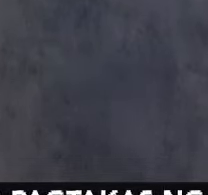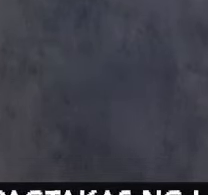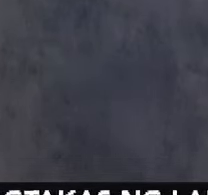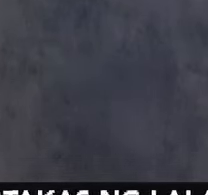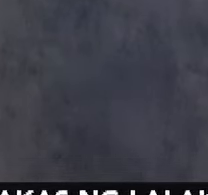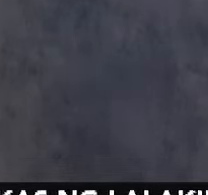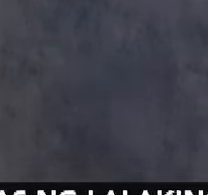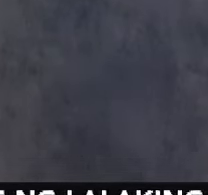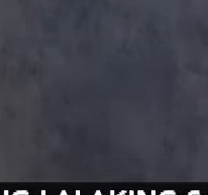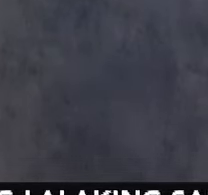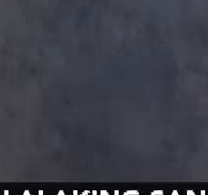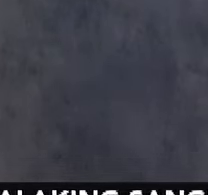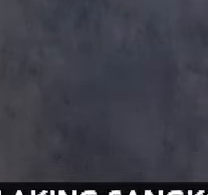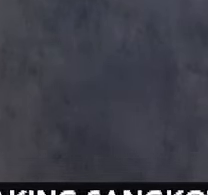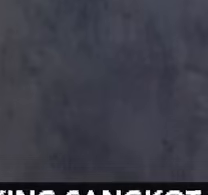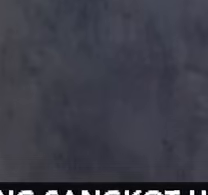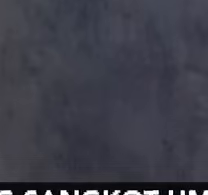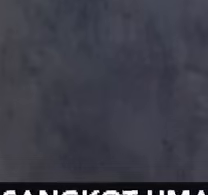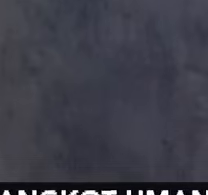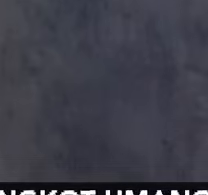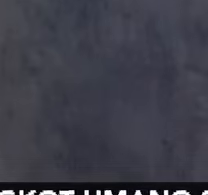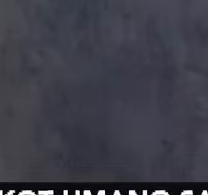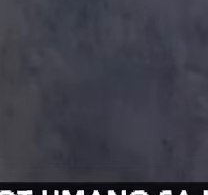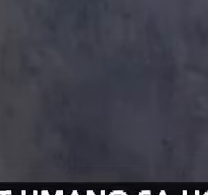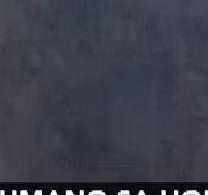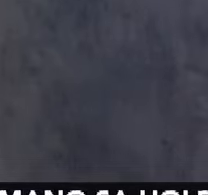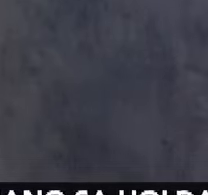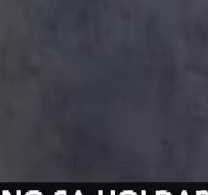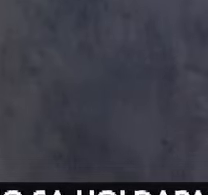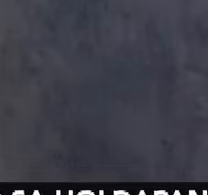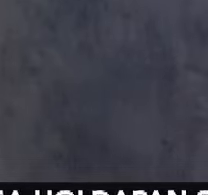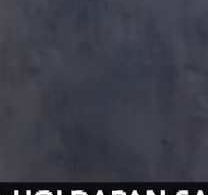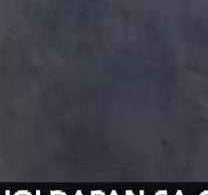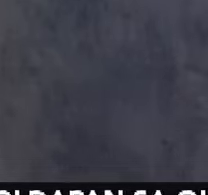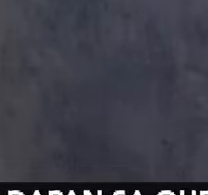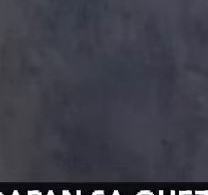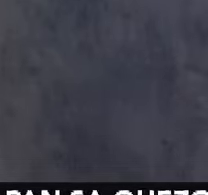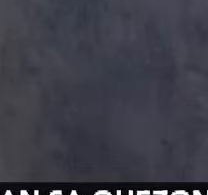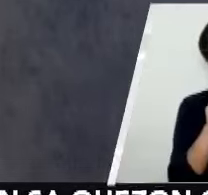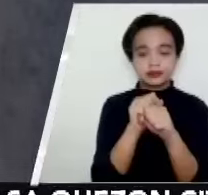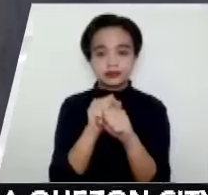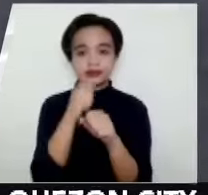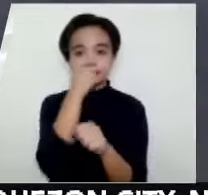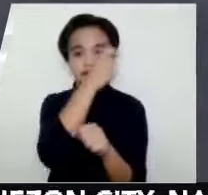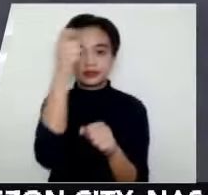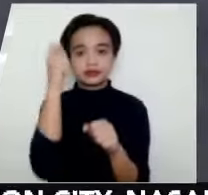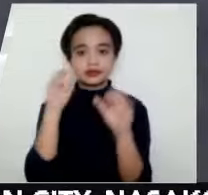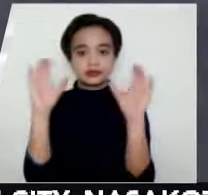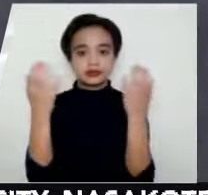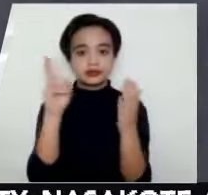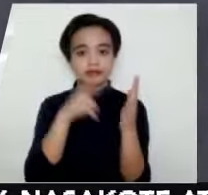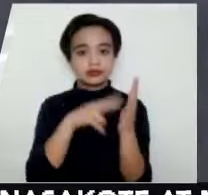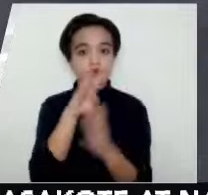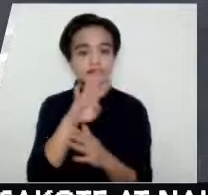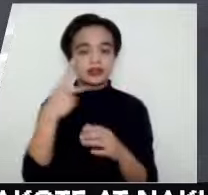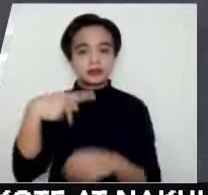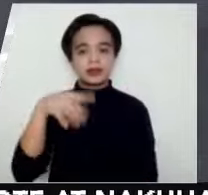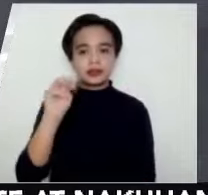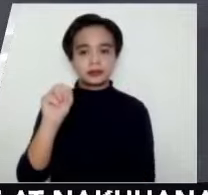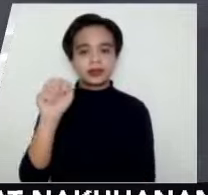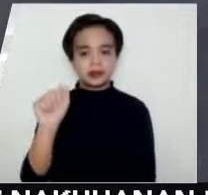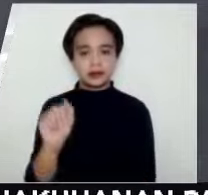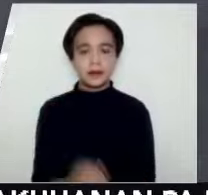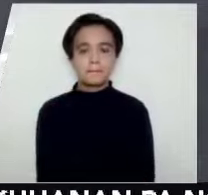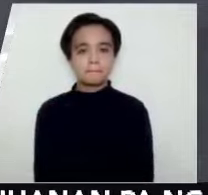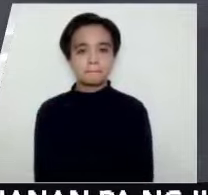kanyang talupati sa seremonya ng pagtatapos ng Class of 2024 ng Philippine Military Academy. Nakatutok si